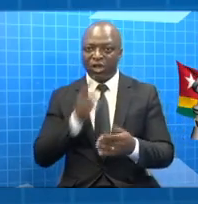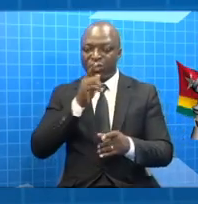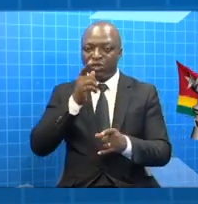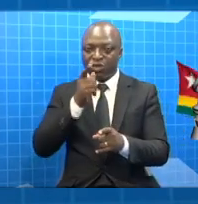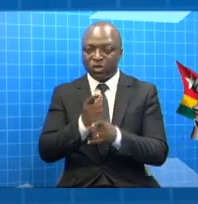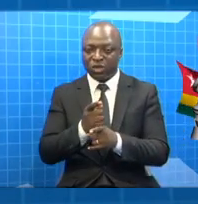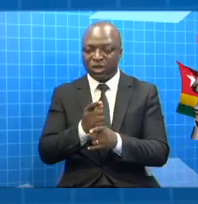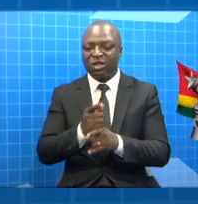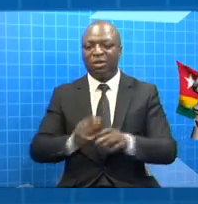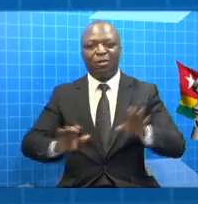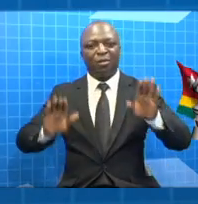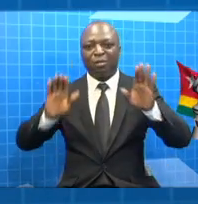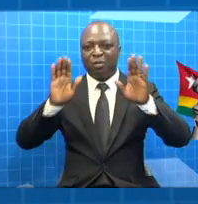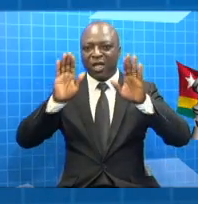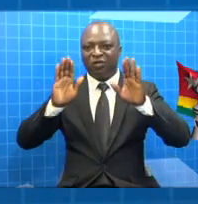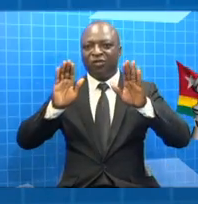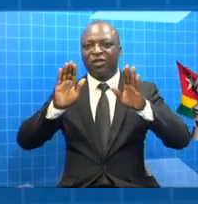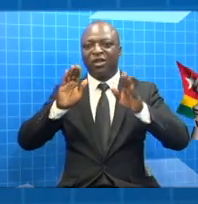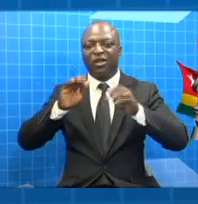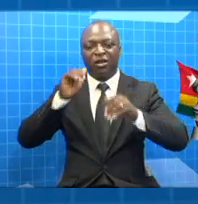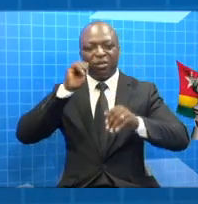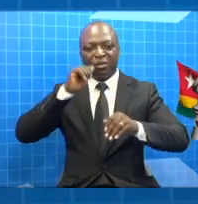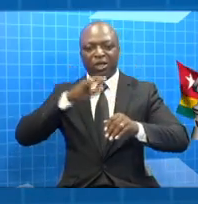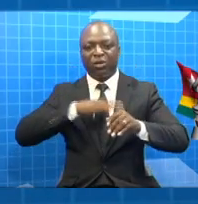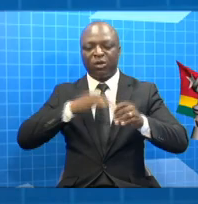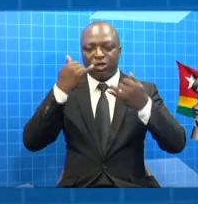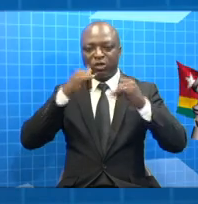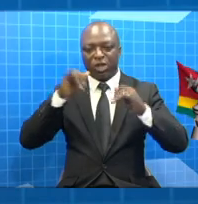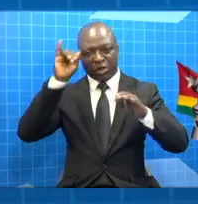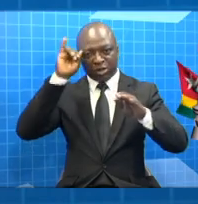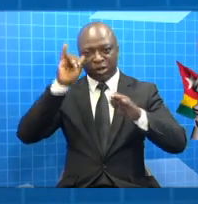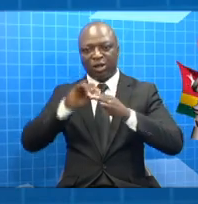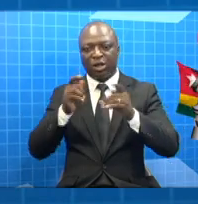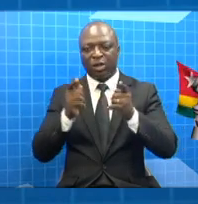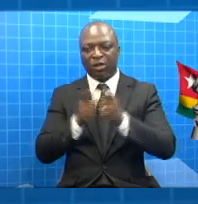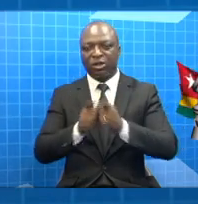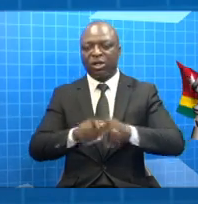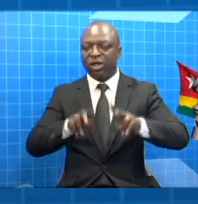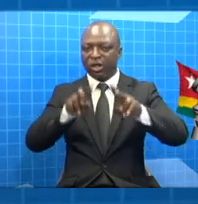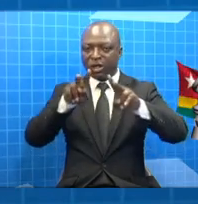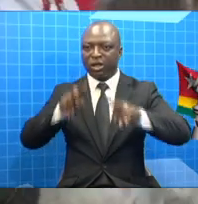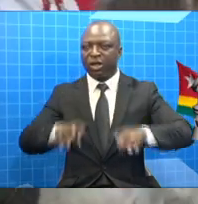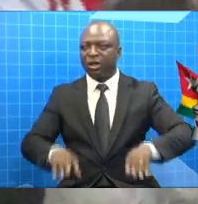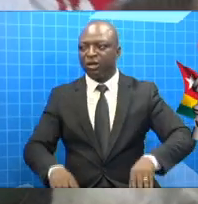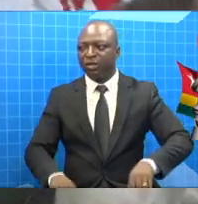juste magnifiques. Christine Petchekialoudé est allée à leur rencontre. Regardez.